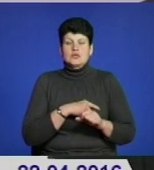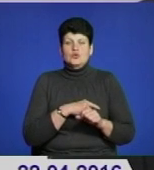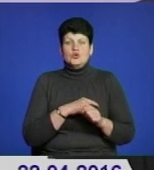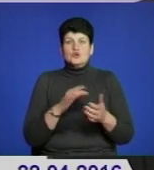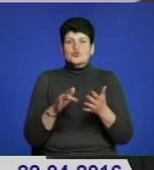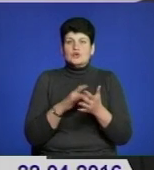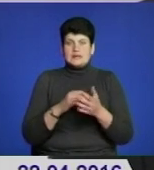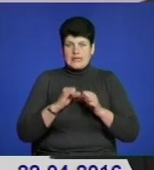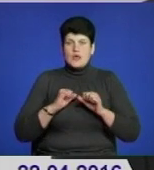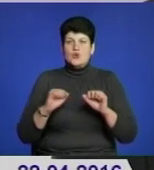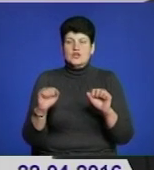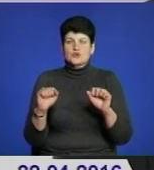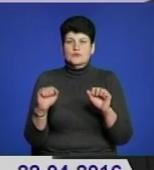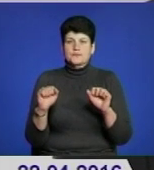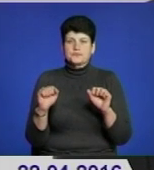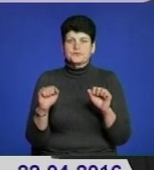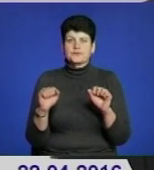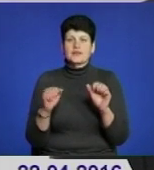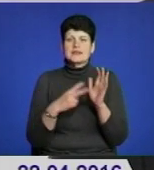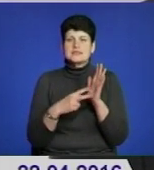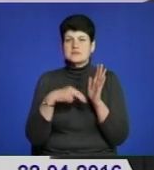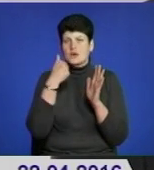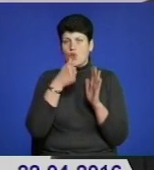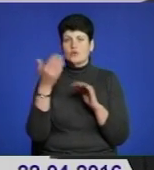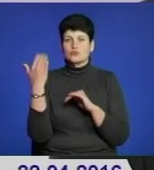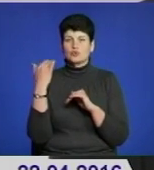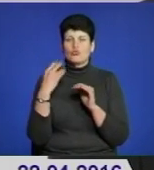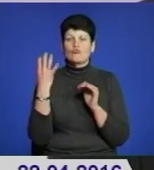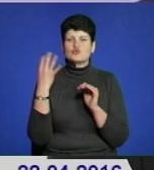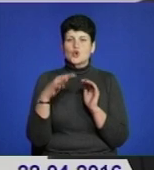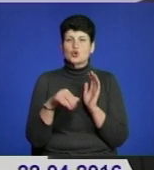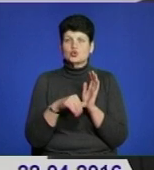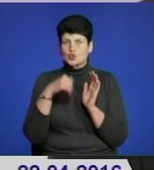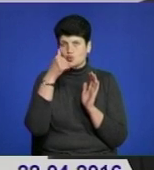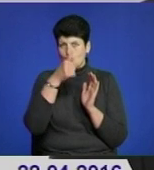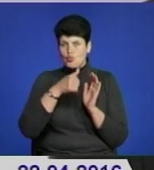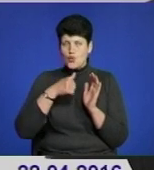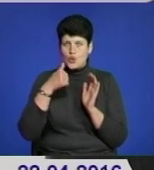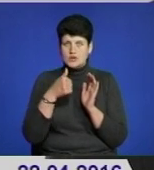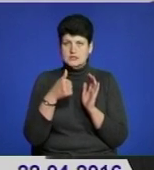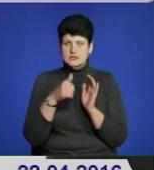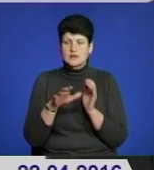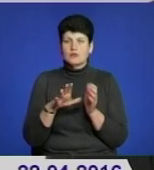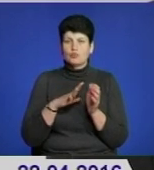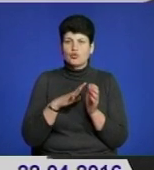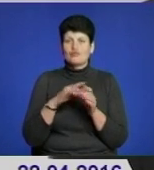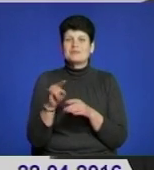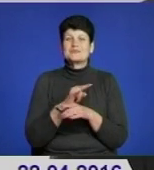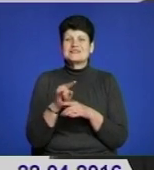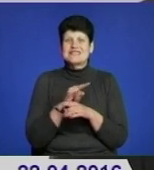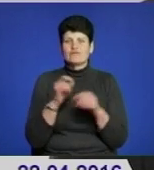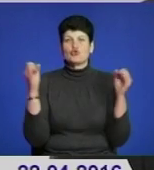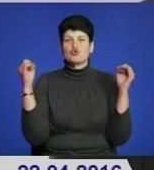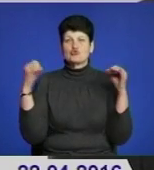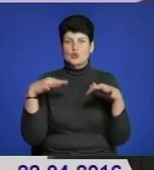героїчної. Бо 70 років тому, в 46-му році, відбувся псевдособор у